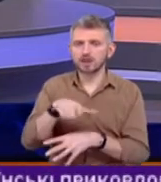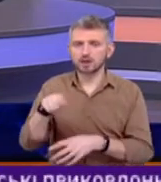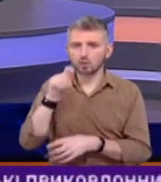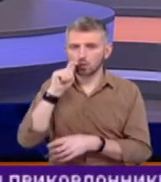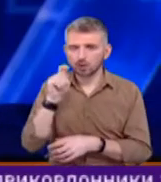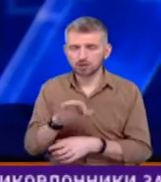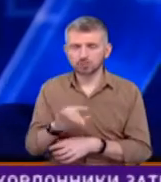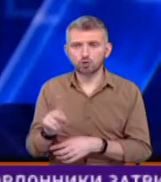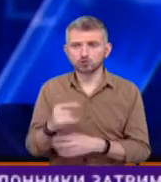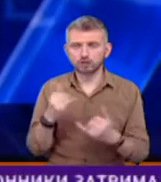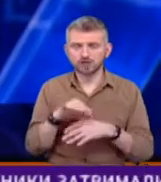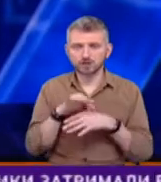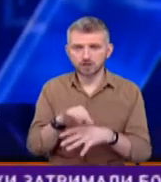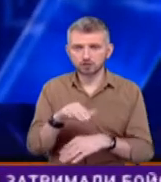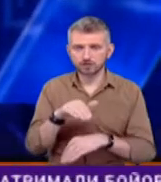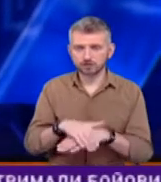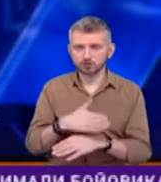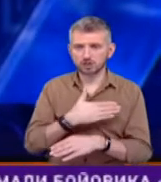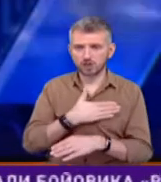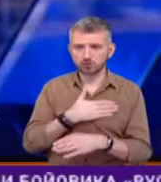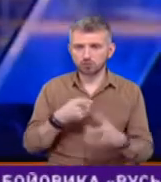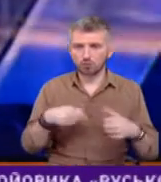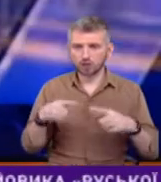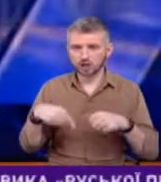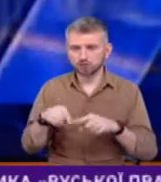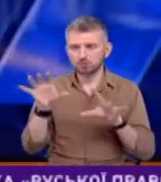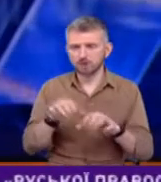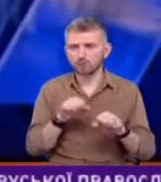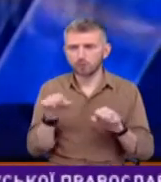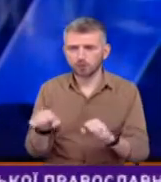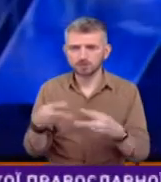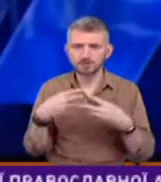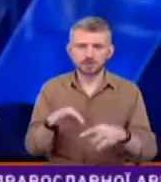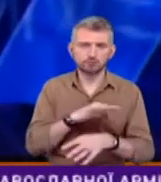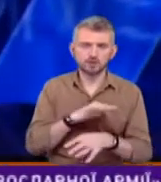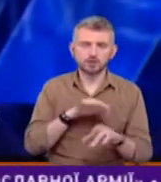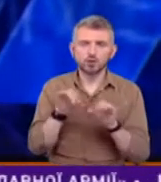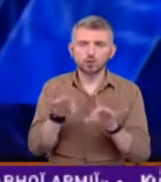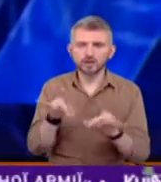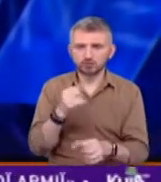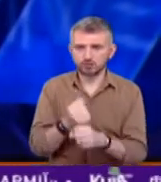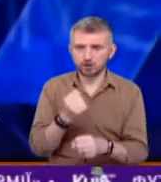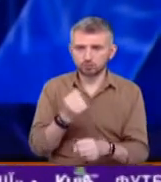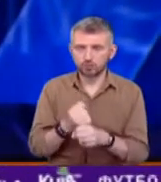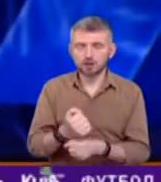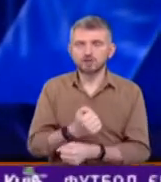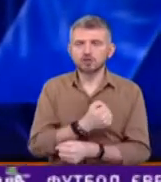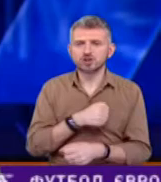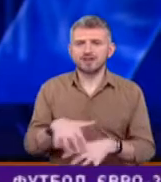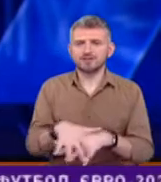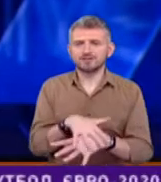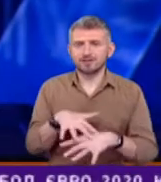України, і про що зараз ведеться фактично нашими органами і правоохоронними, Міністерством юстиції, роз'яснювальна робота, на жаль,